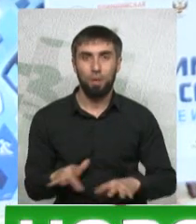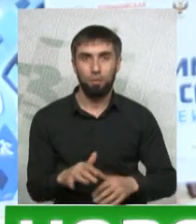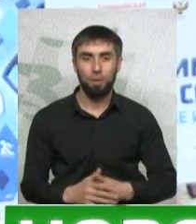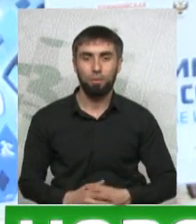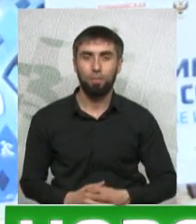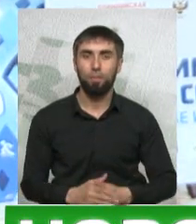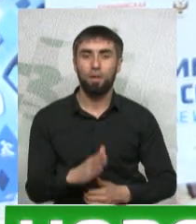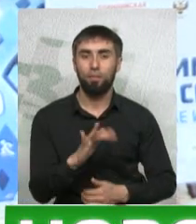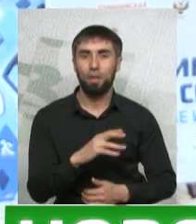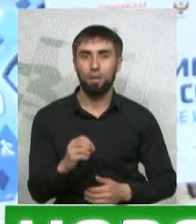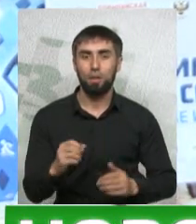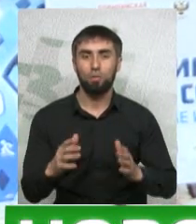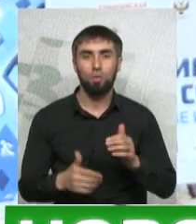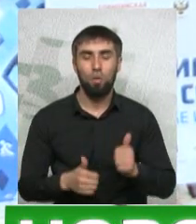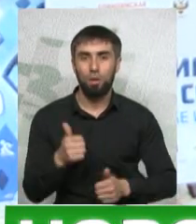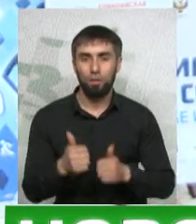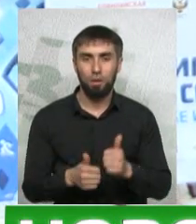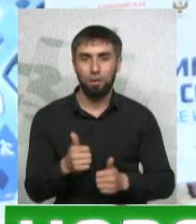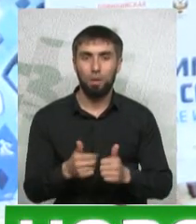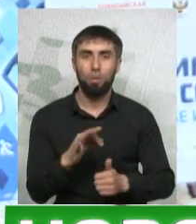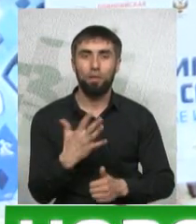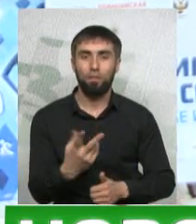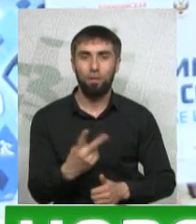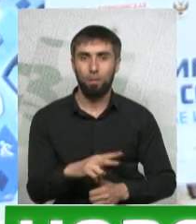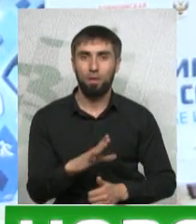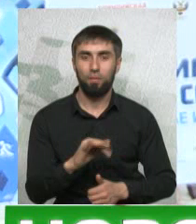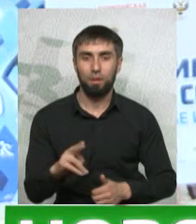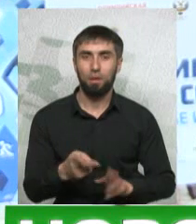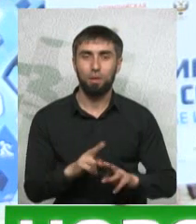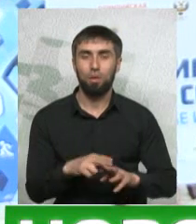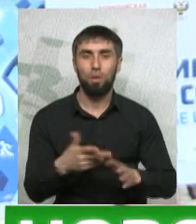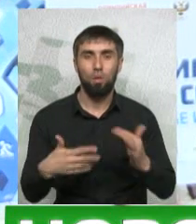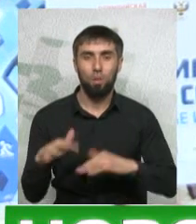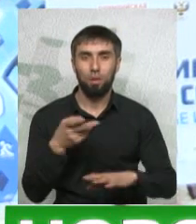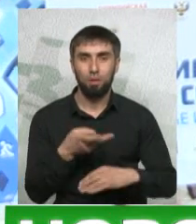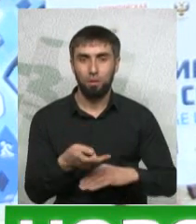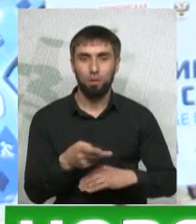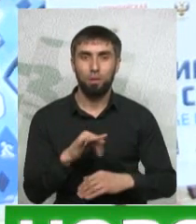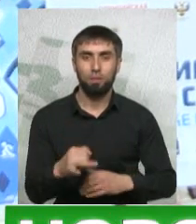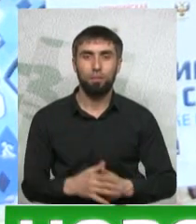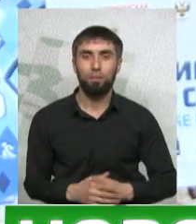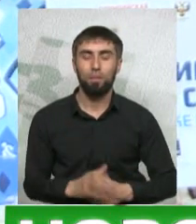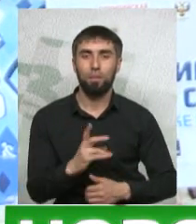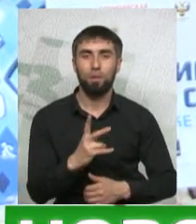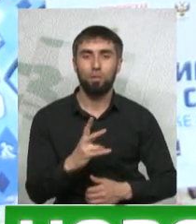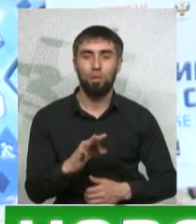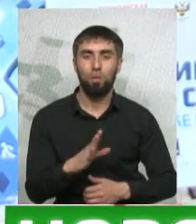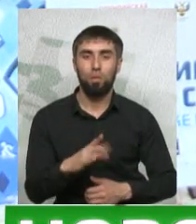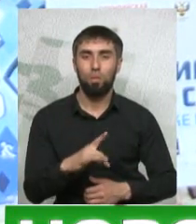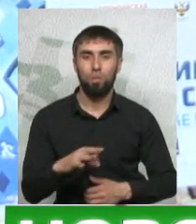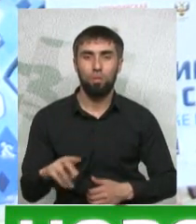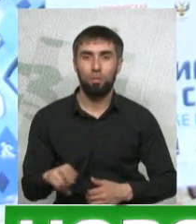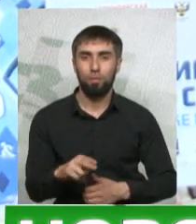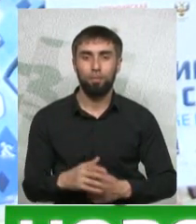в виде соревнований по двум видам это горнолыжный и сноуборд